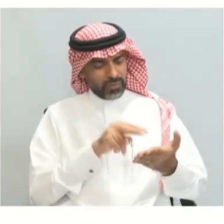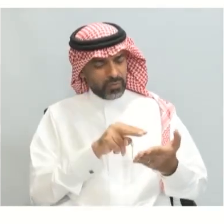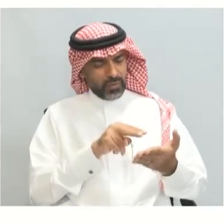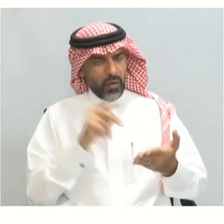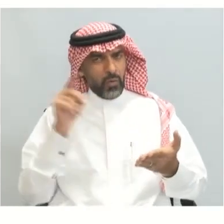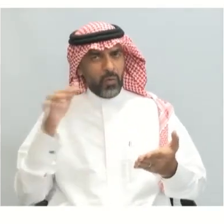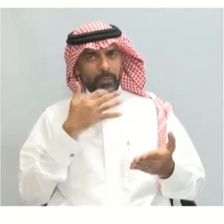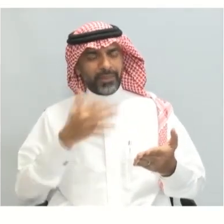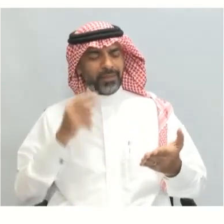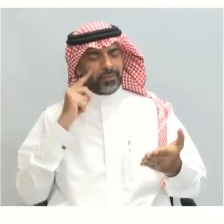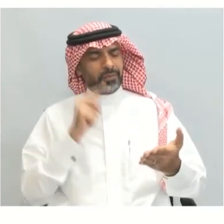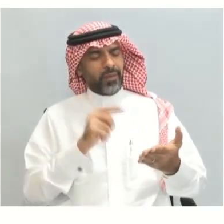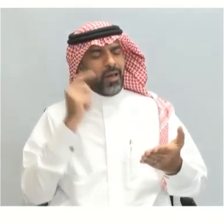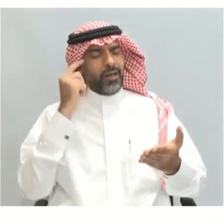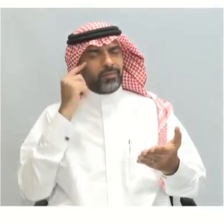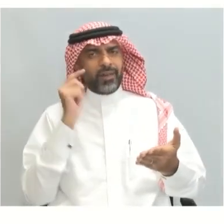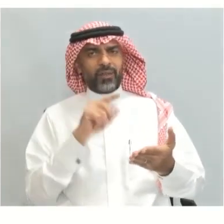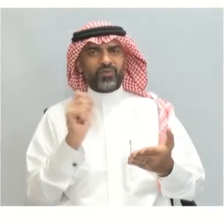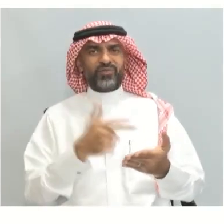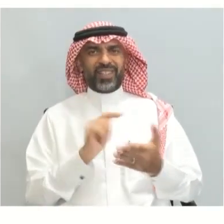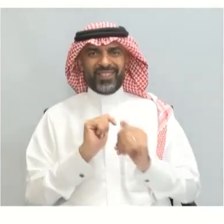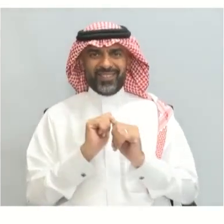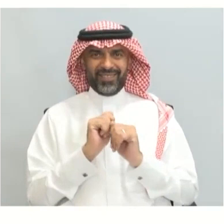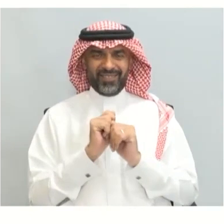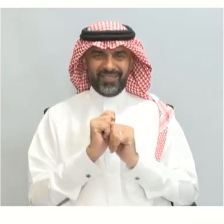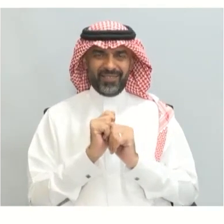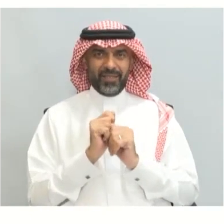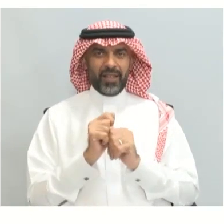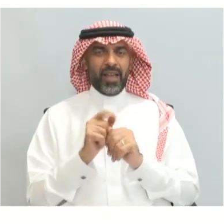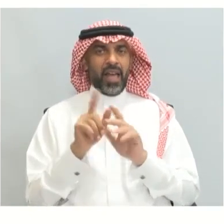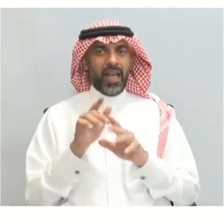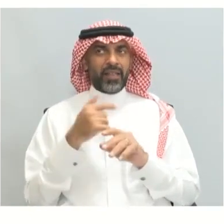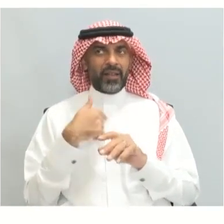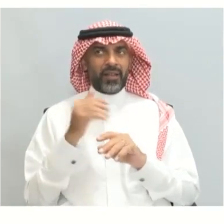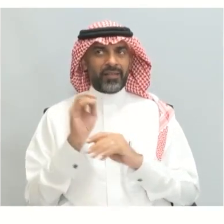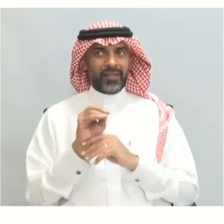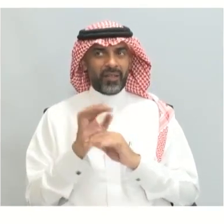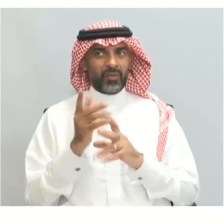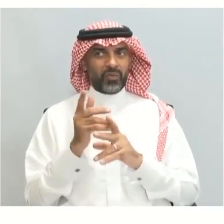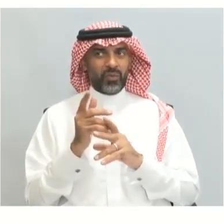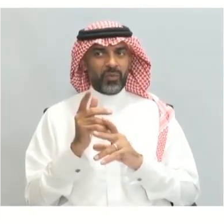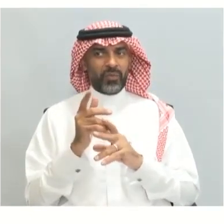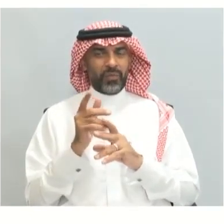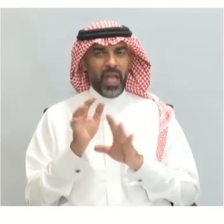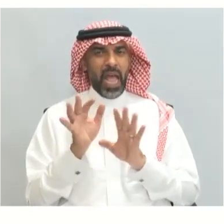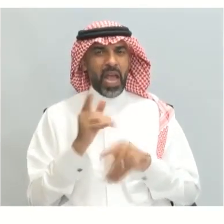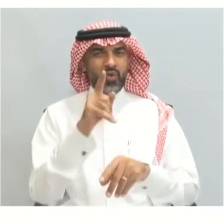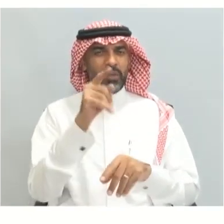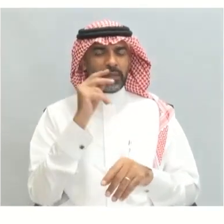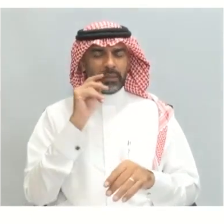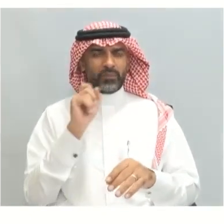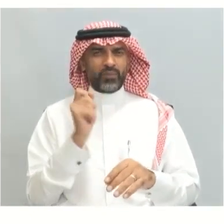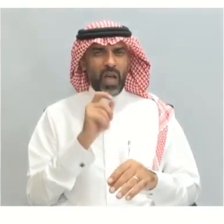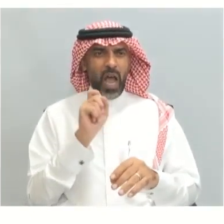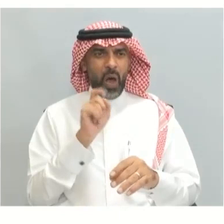الهدف الذي رسمت من اجله كما ذكرت لكم ولو وقع نظر اي منا على